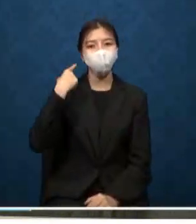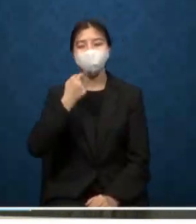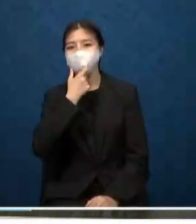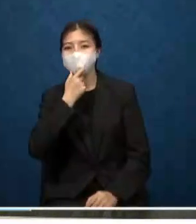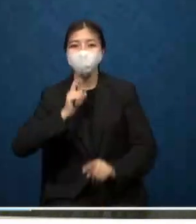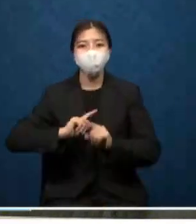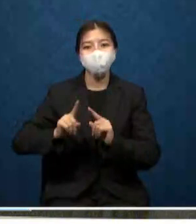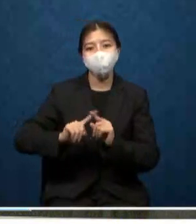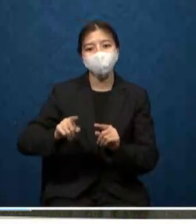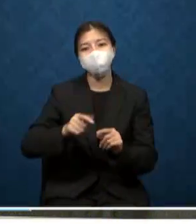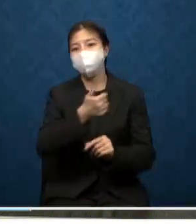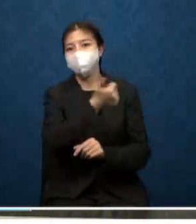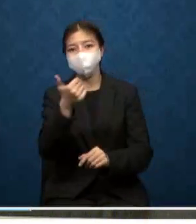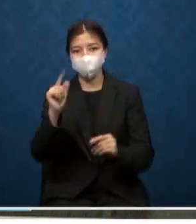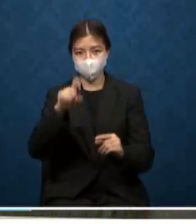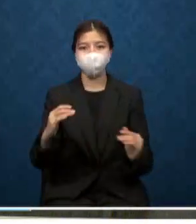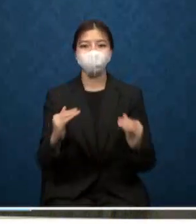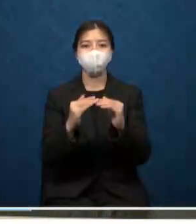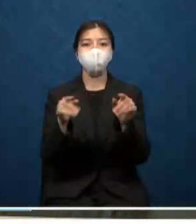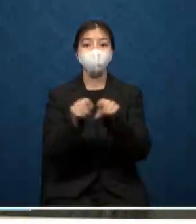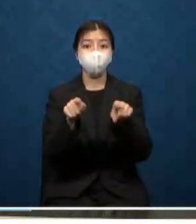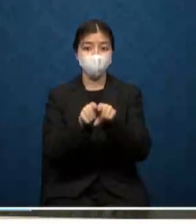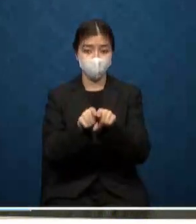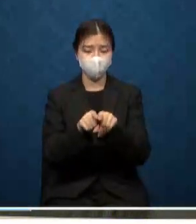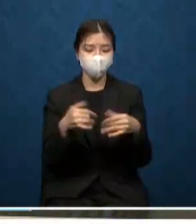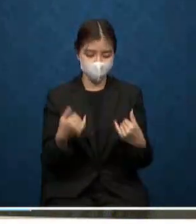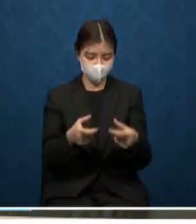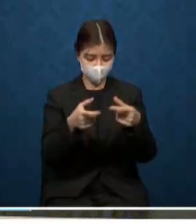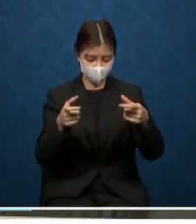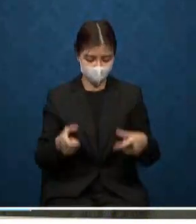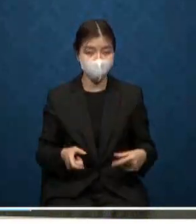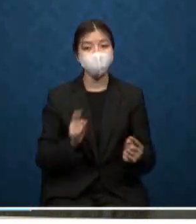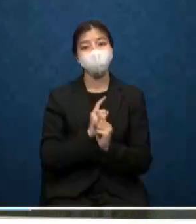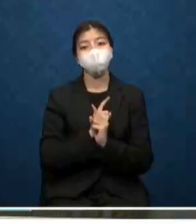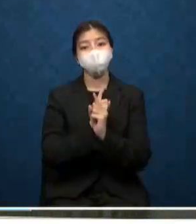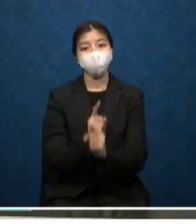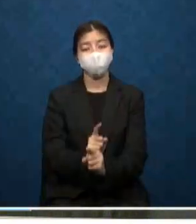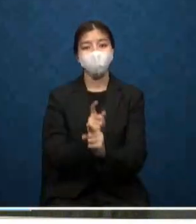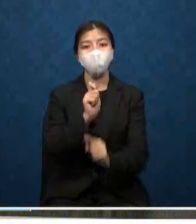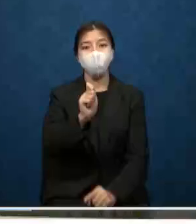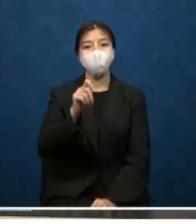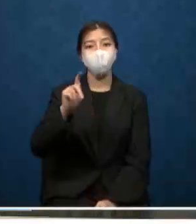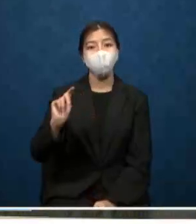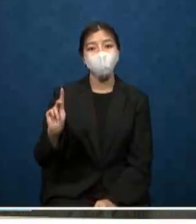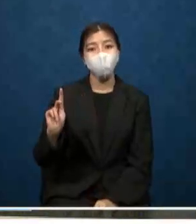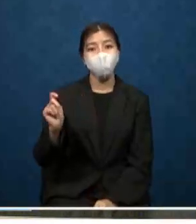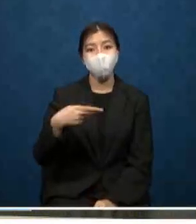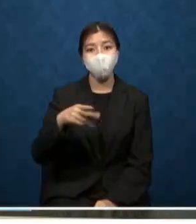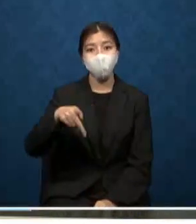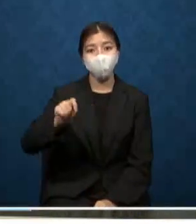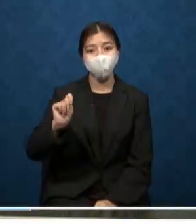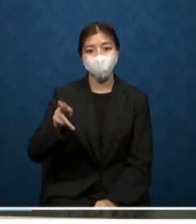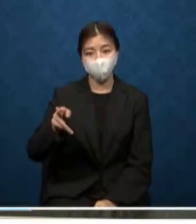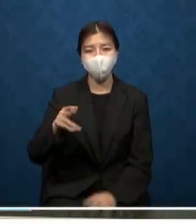ทุกเพศสภาพส่วนรายงานฉบับนี้ที่เน้นมาเรื่องขององค์กรปกครองส่วนท้องถิ่นในเรื่องการจัดท